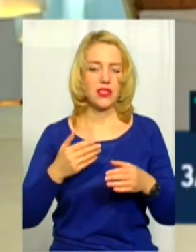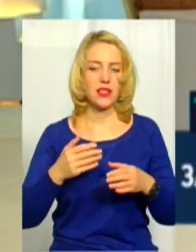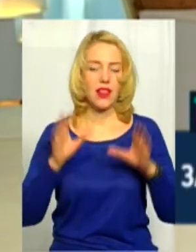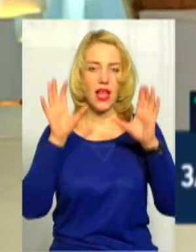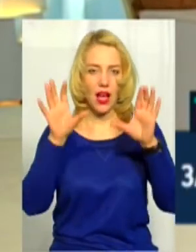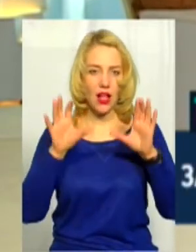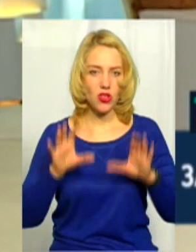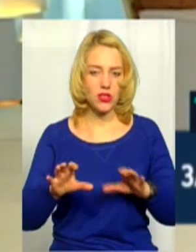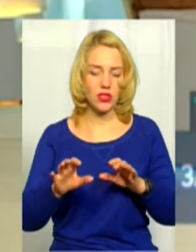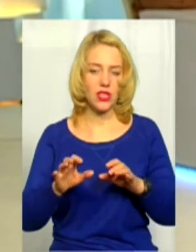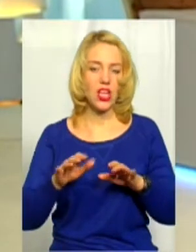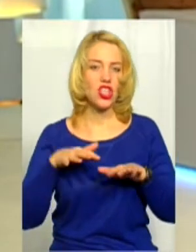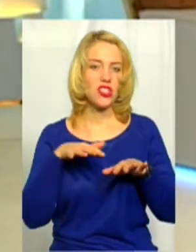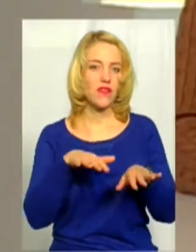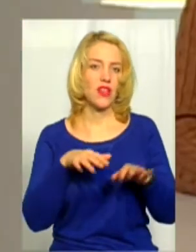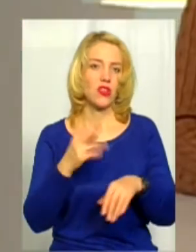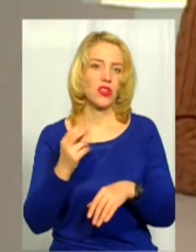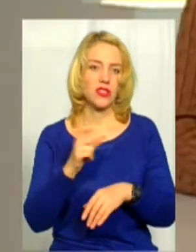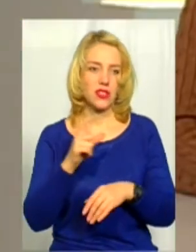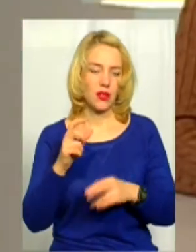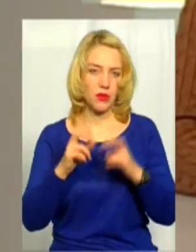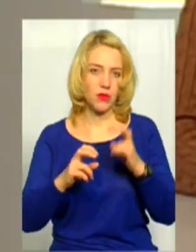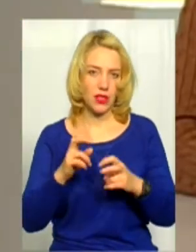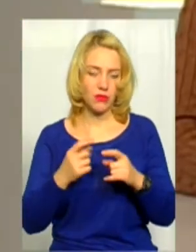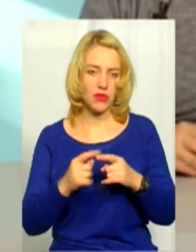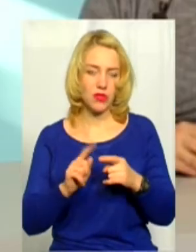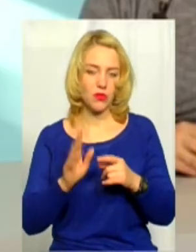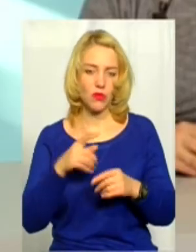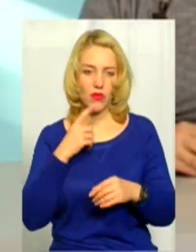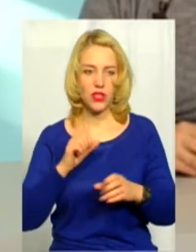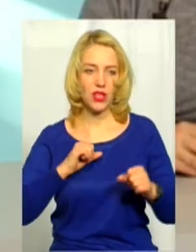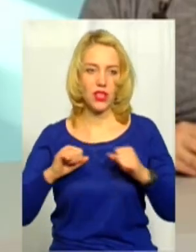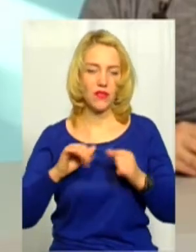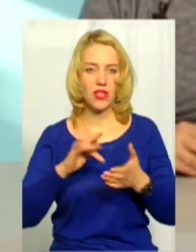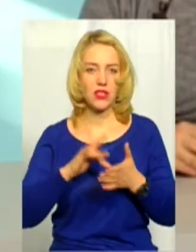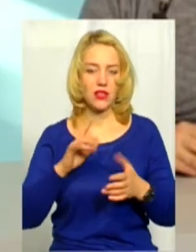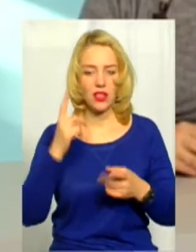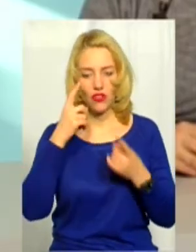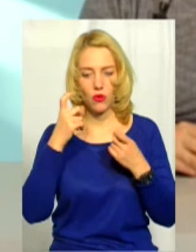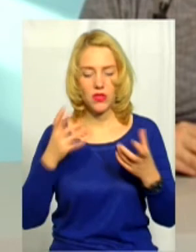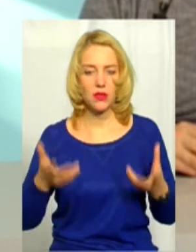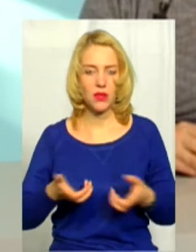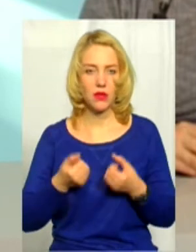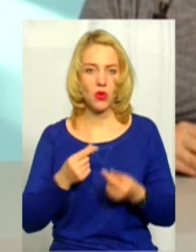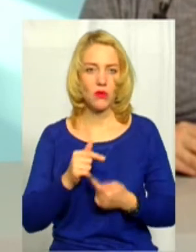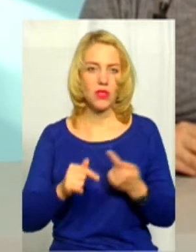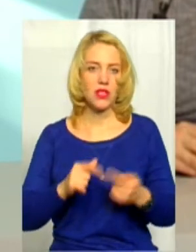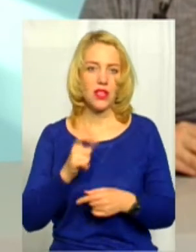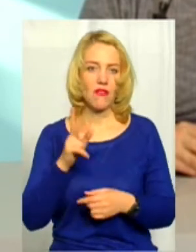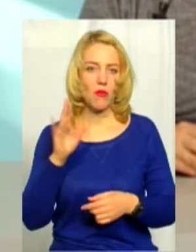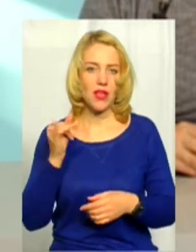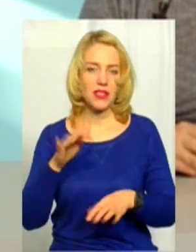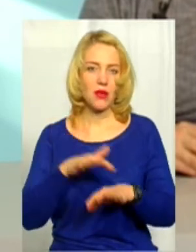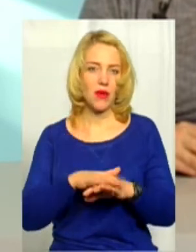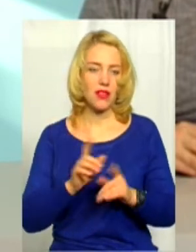будемо з'ясовувати разом із Олегом Демчуком, керівником Центру інформаційної підтримки бізнесу Європейського